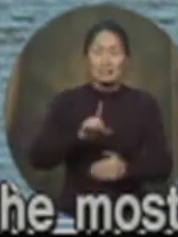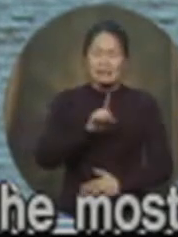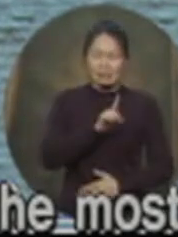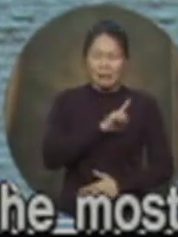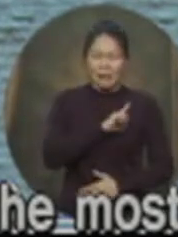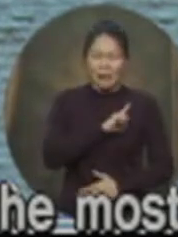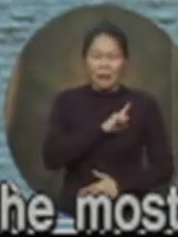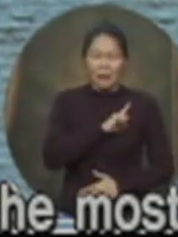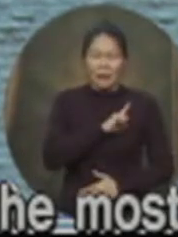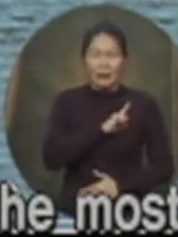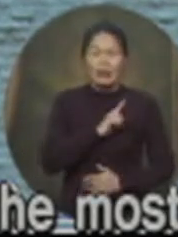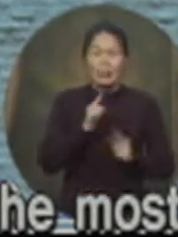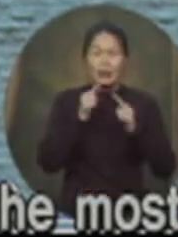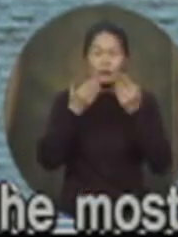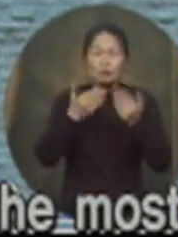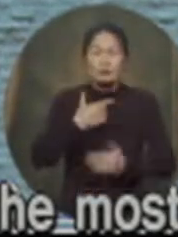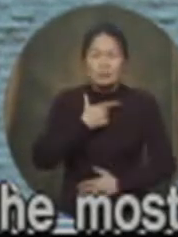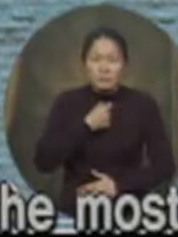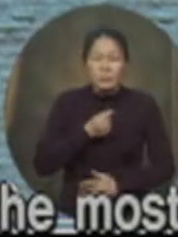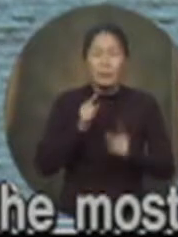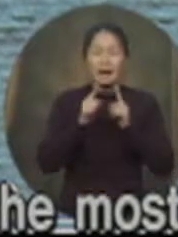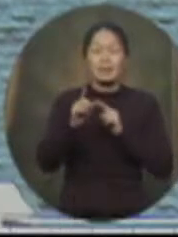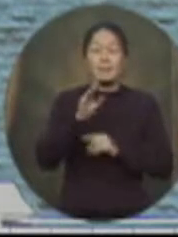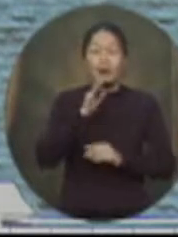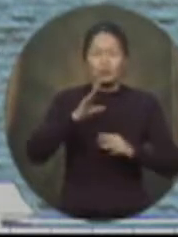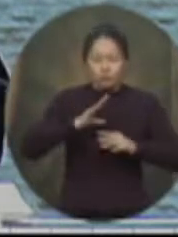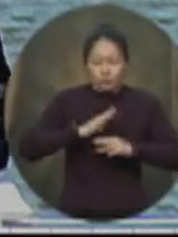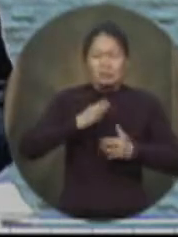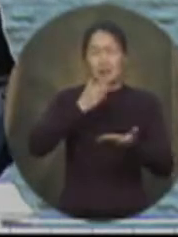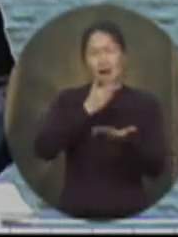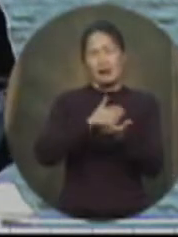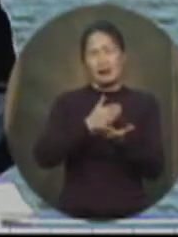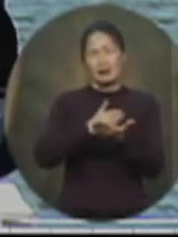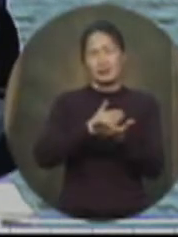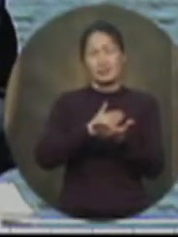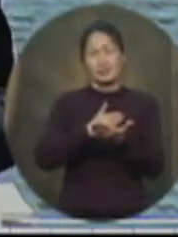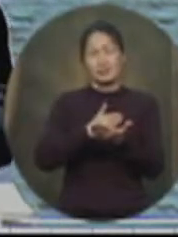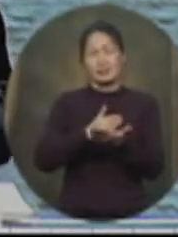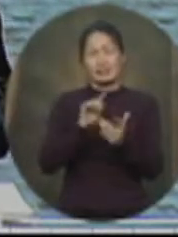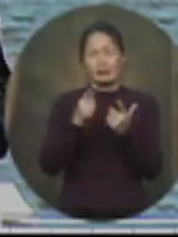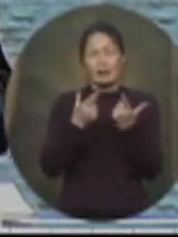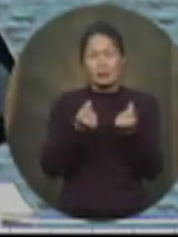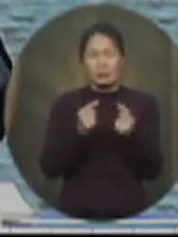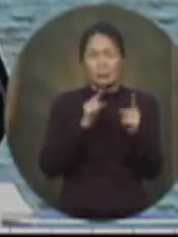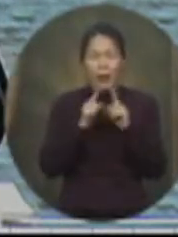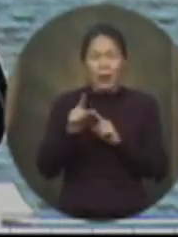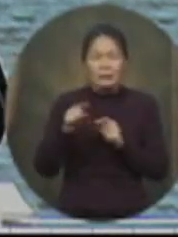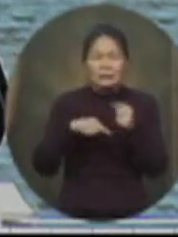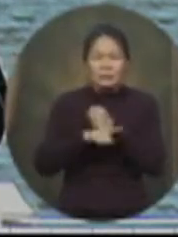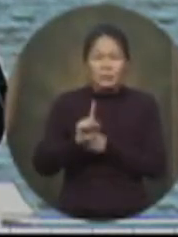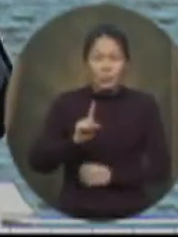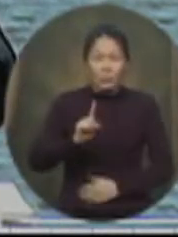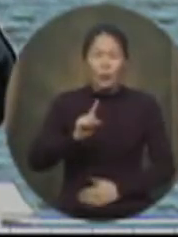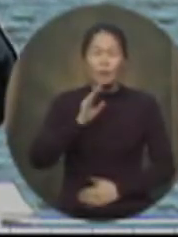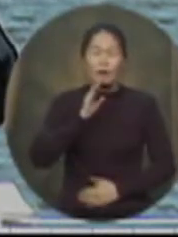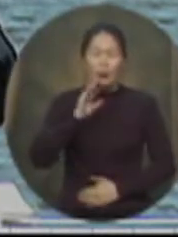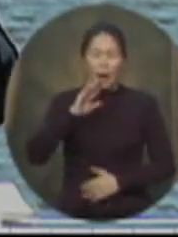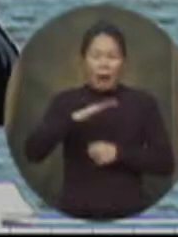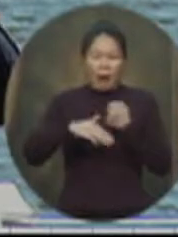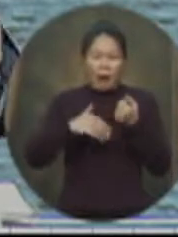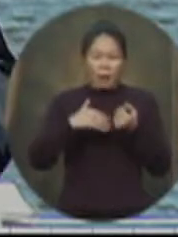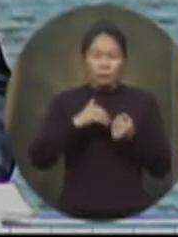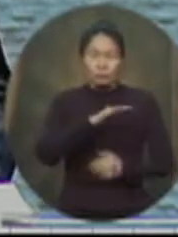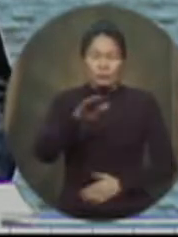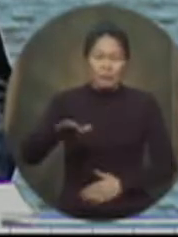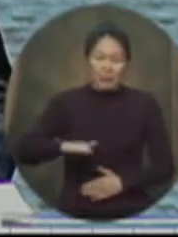하고 싶은 말씀이 두려워하지 말라는 거죠 그 말은 우리가 예수 믿고 하나님의 말씀대로